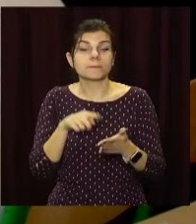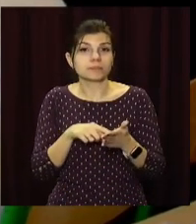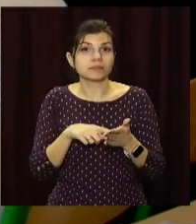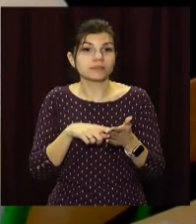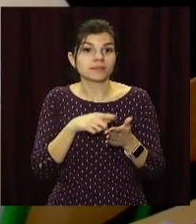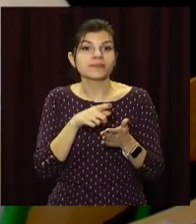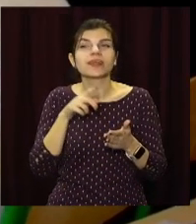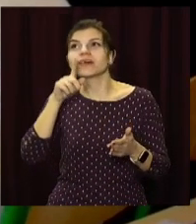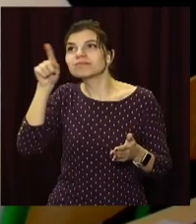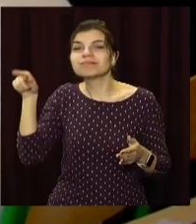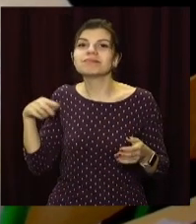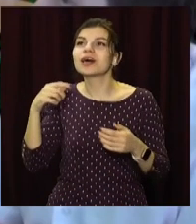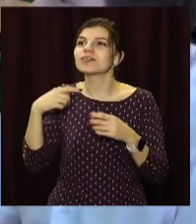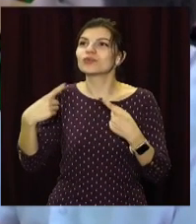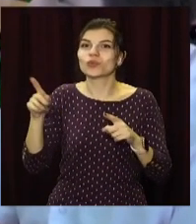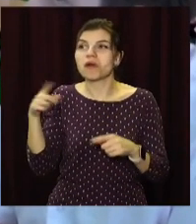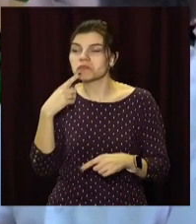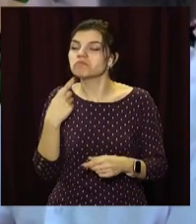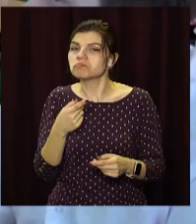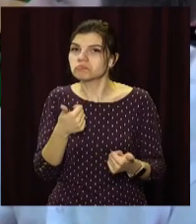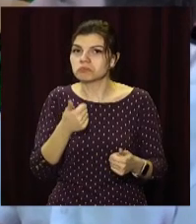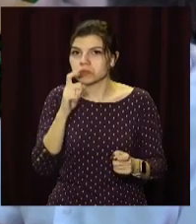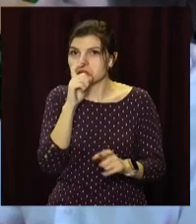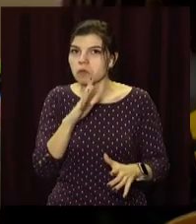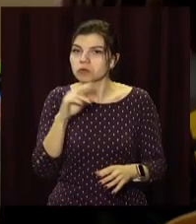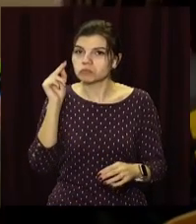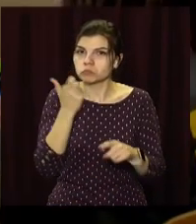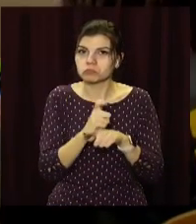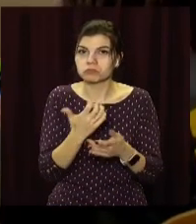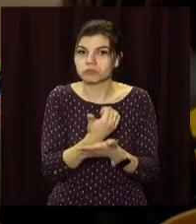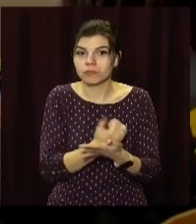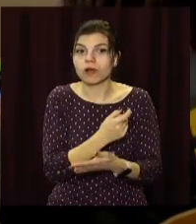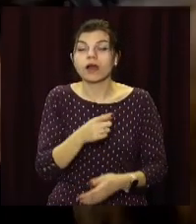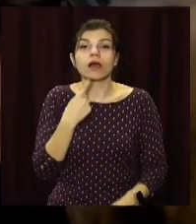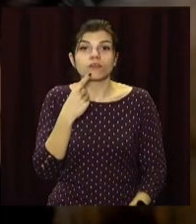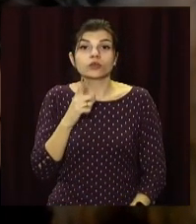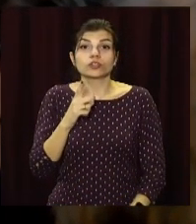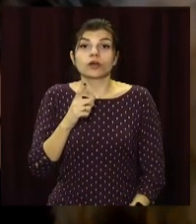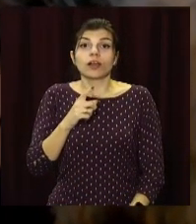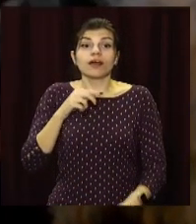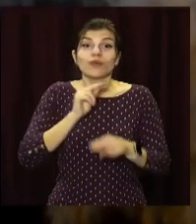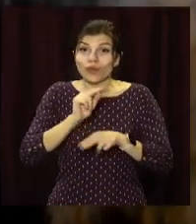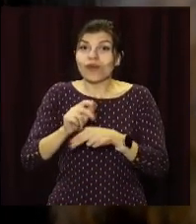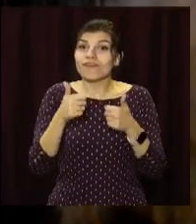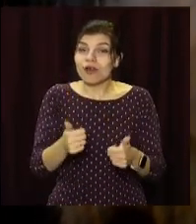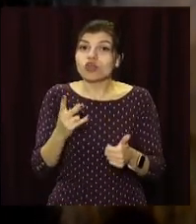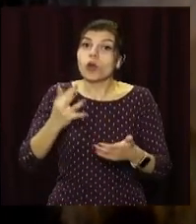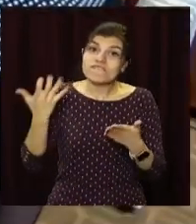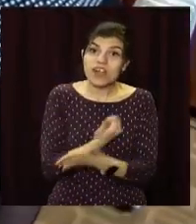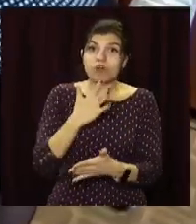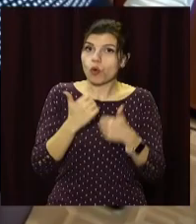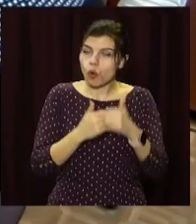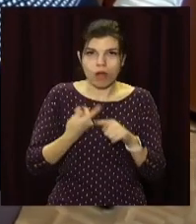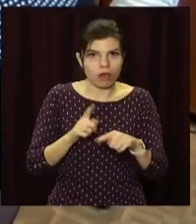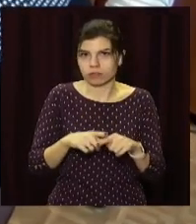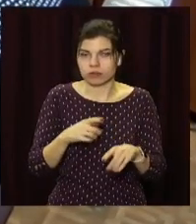пишаються здобутками колеги на конкурсі і кажуть, талановитих освітян у Кам'янському чимало, та перемогти спроможні далеко не всі. Адже